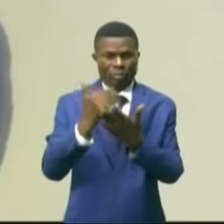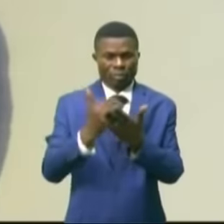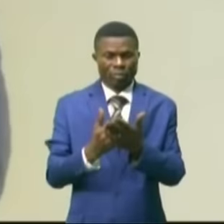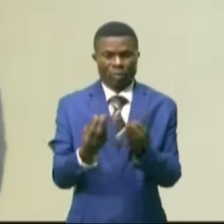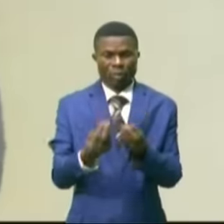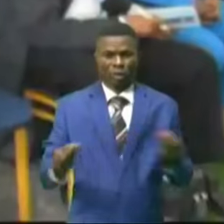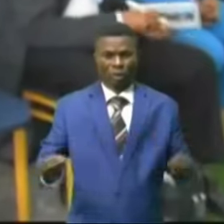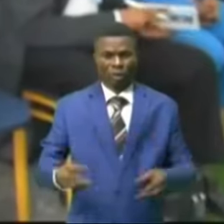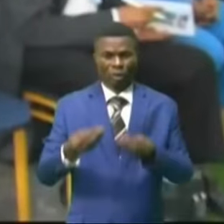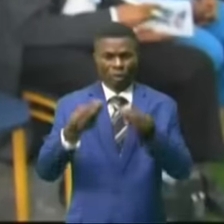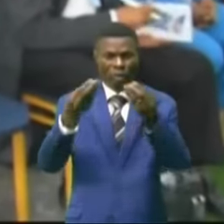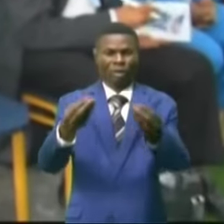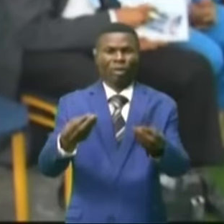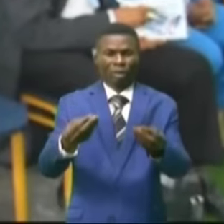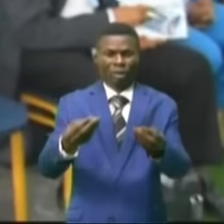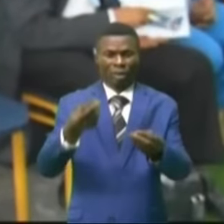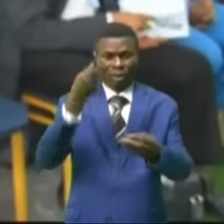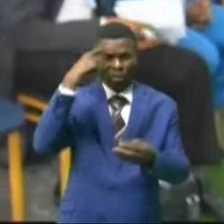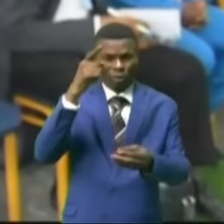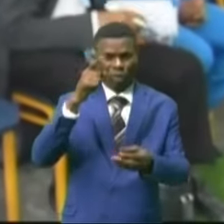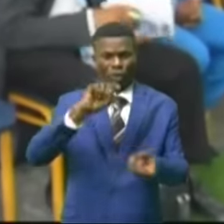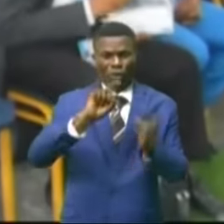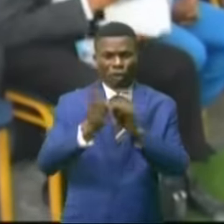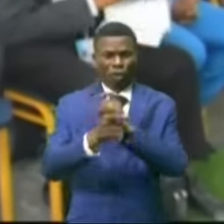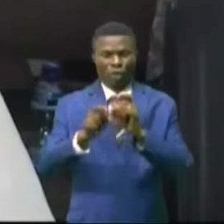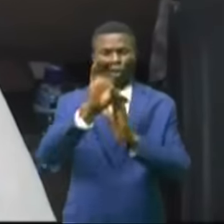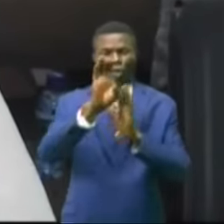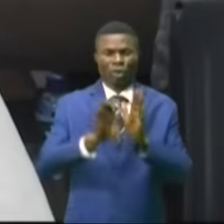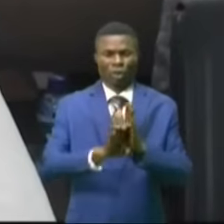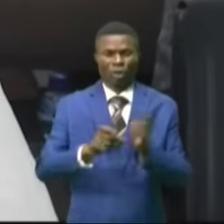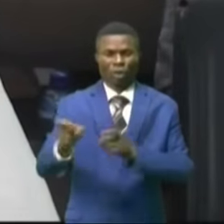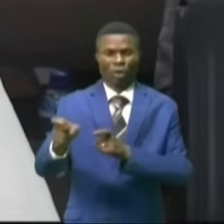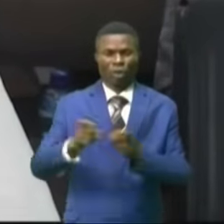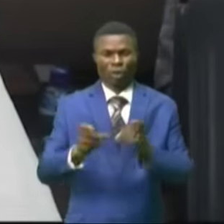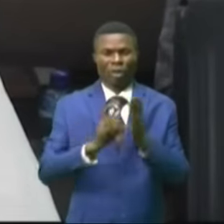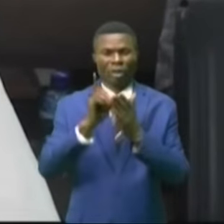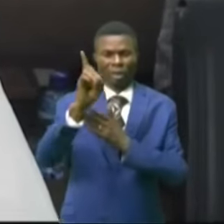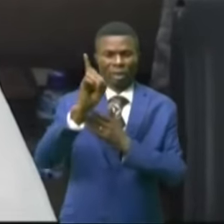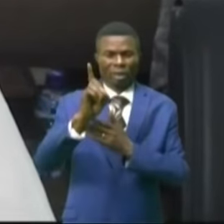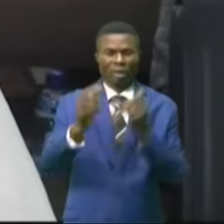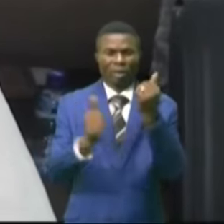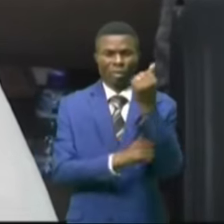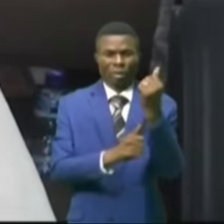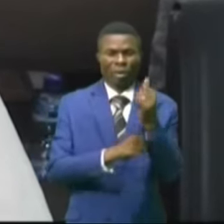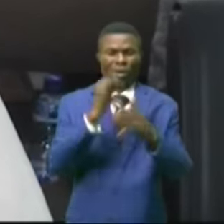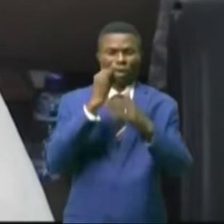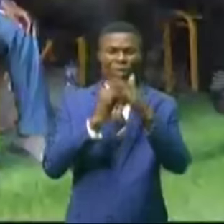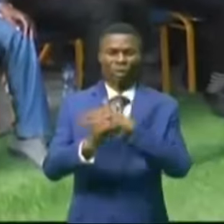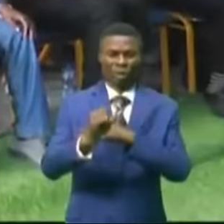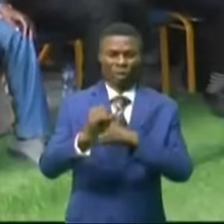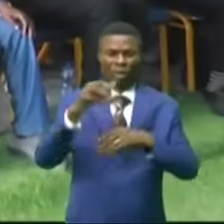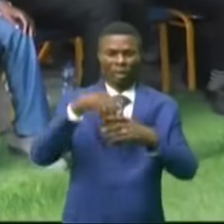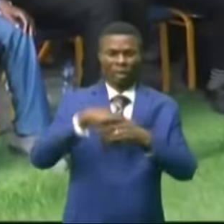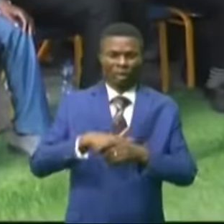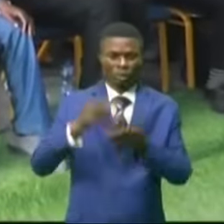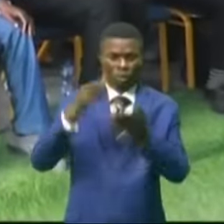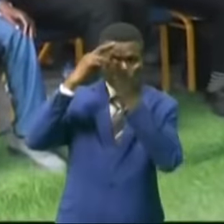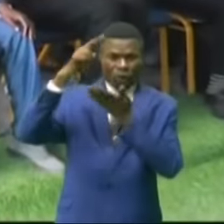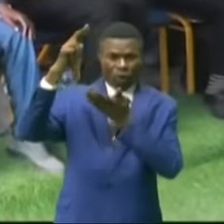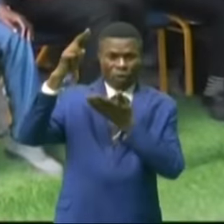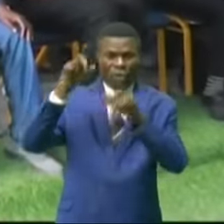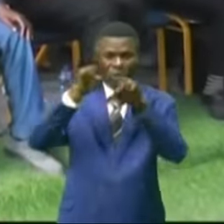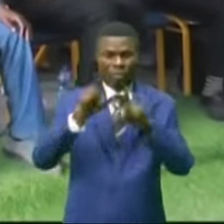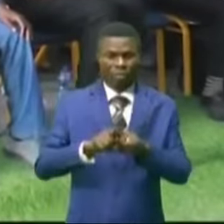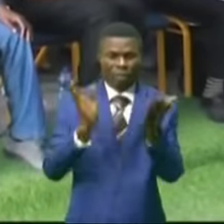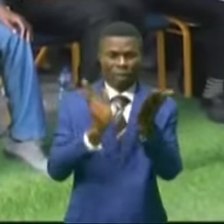résolutions ont été formulées pour l'amélioration de la gestion et le développement humain et intégral au sein des universités et